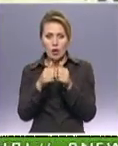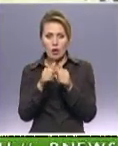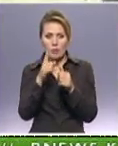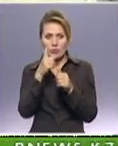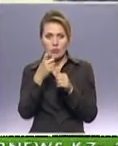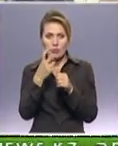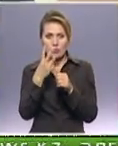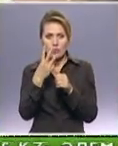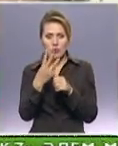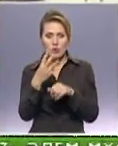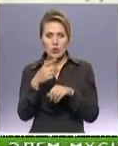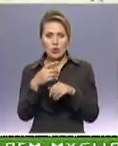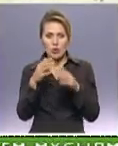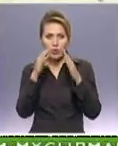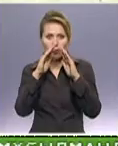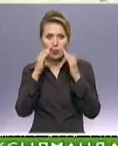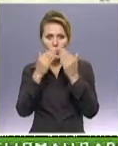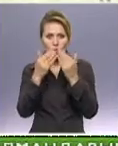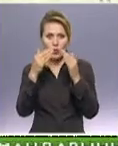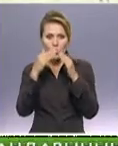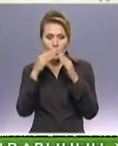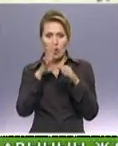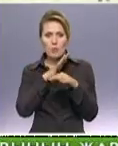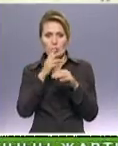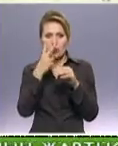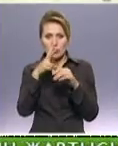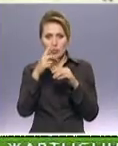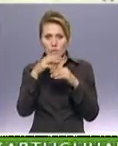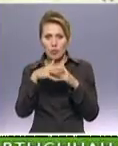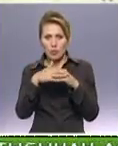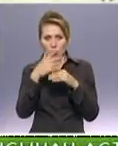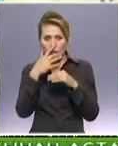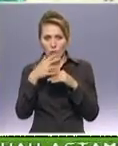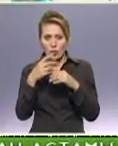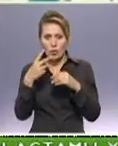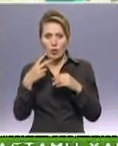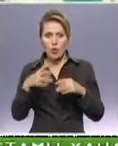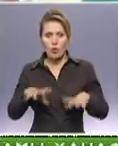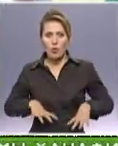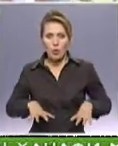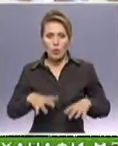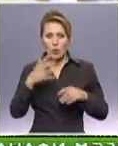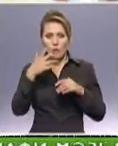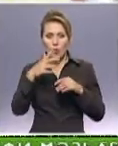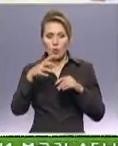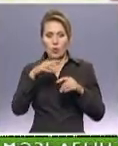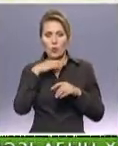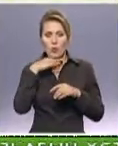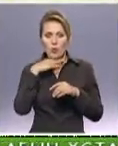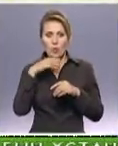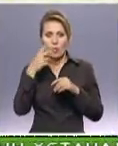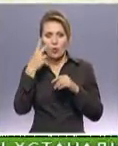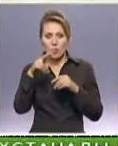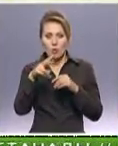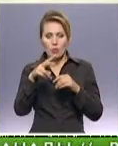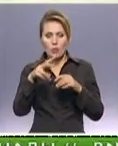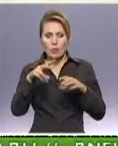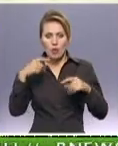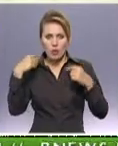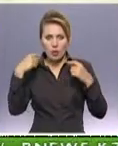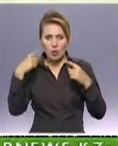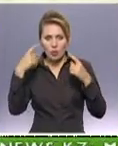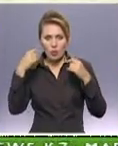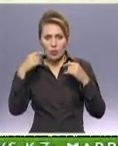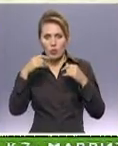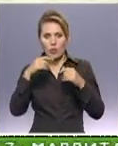3 kigiz üy tigildi. 20 neçe jılkı soyuldu, 50-dey koy soyuldu. 7000-dan artık adam